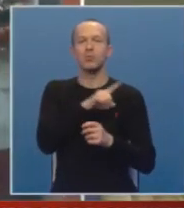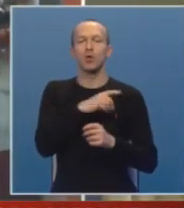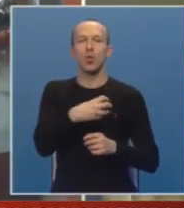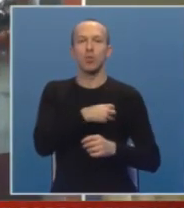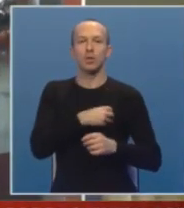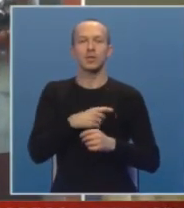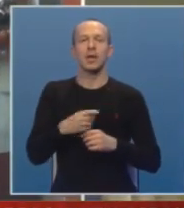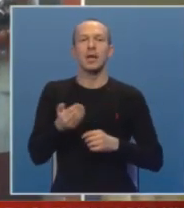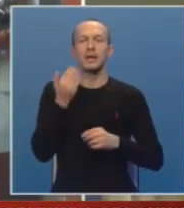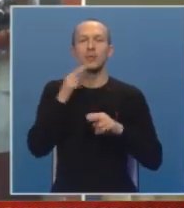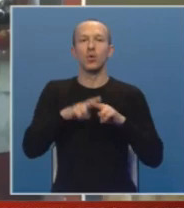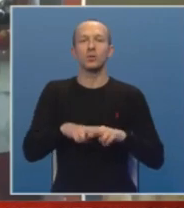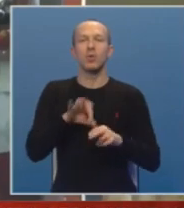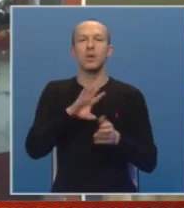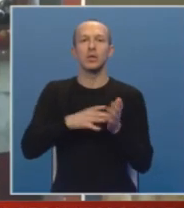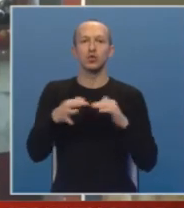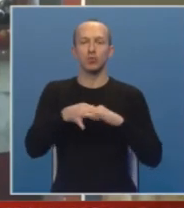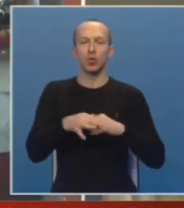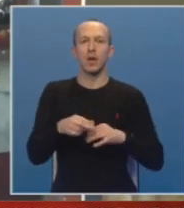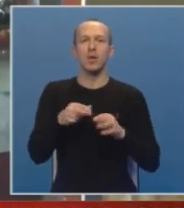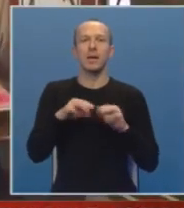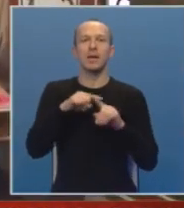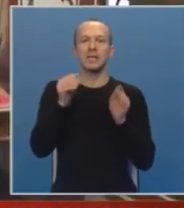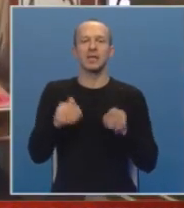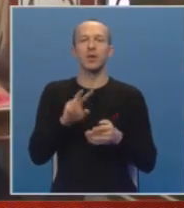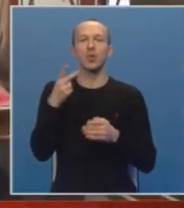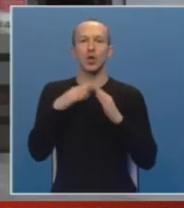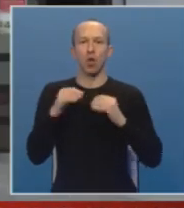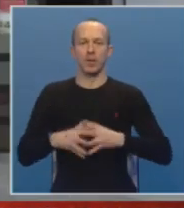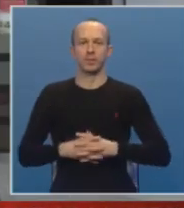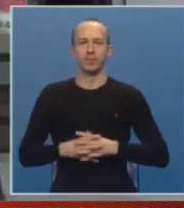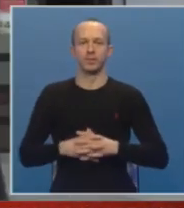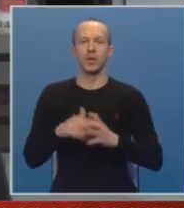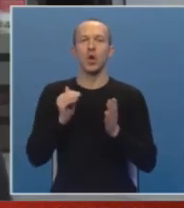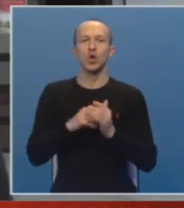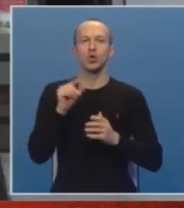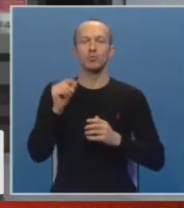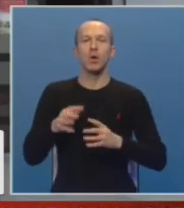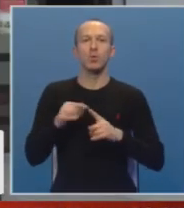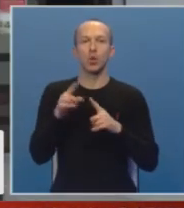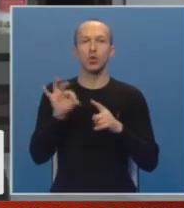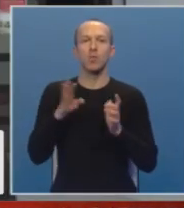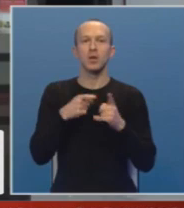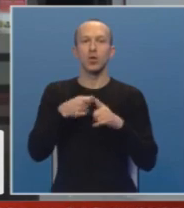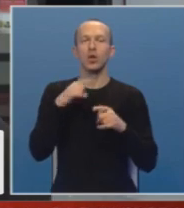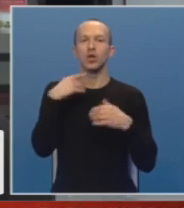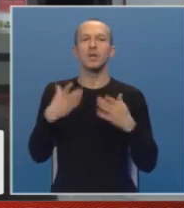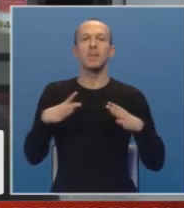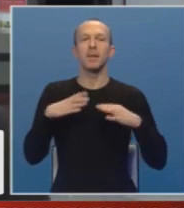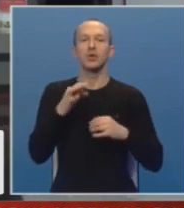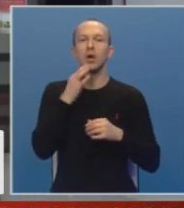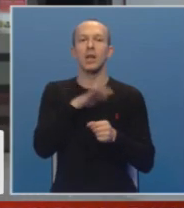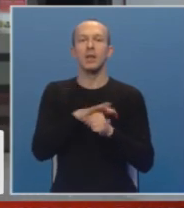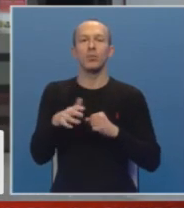borca, nedavno je ostao i bez supruge, pa mu je crkva drugi dom. Još malo, prvo to Mirko kaže da će mi dati penziju kad